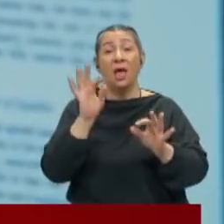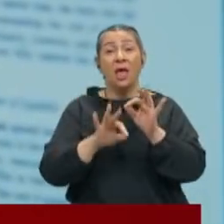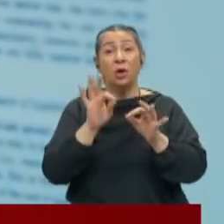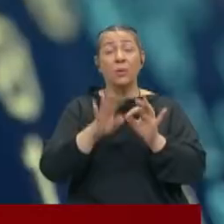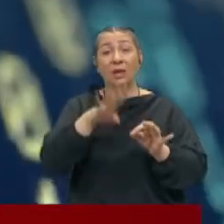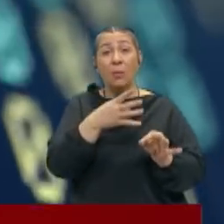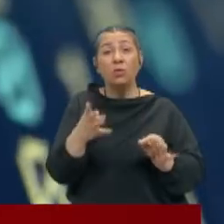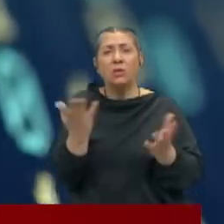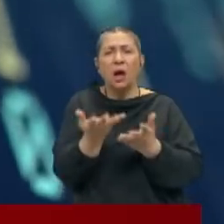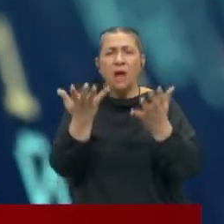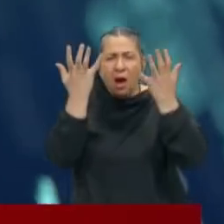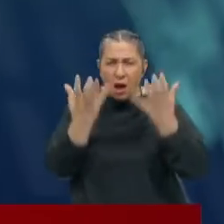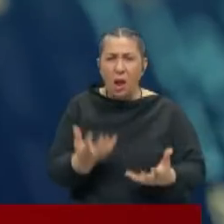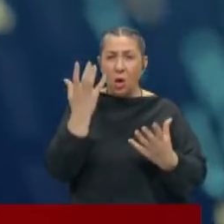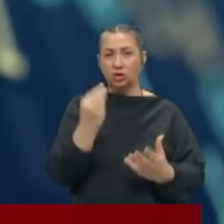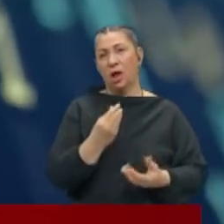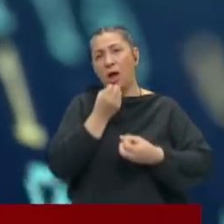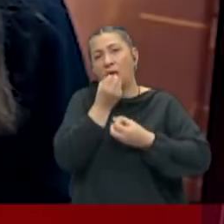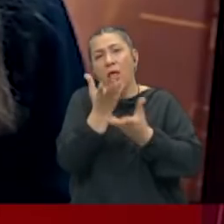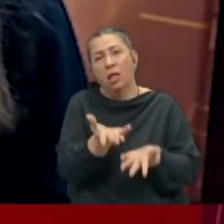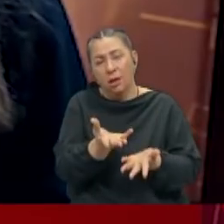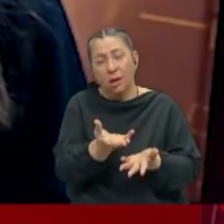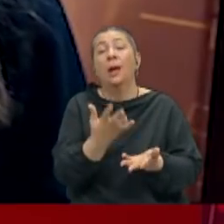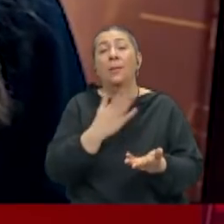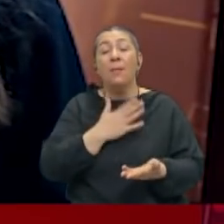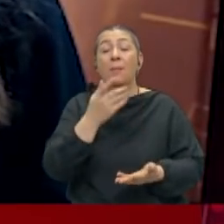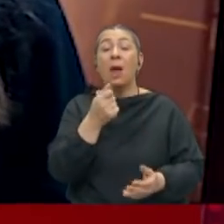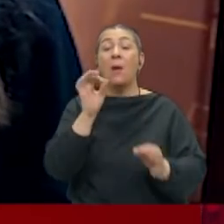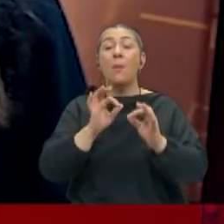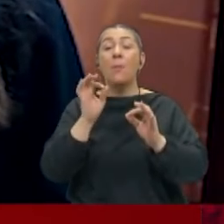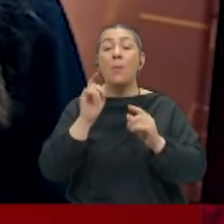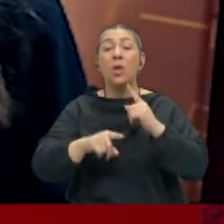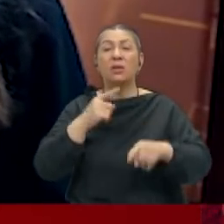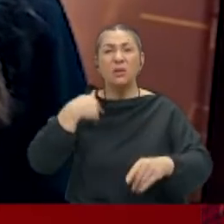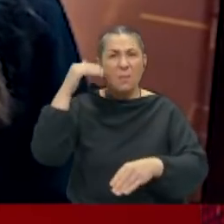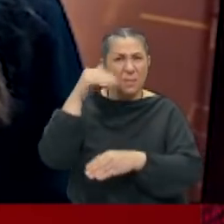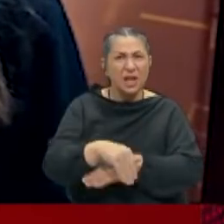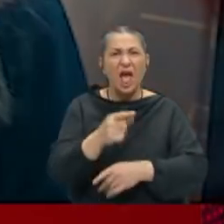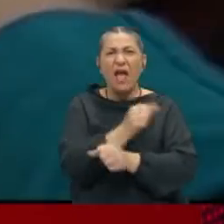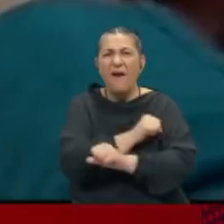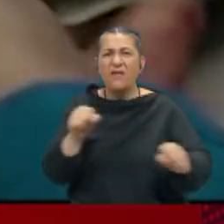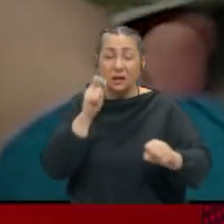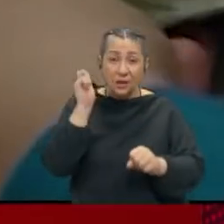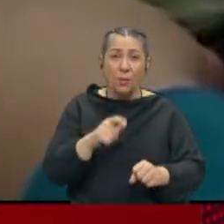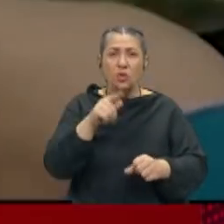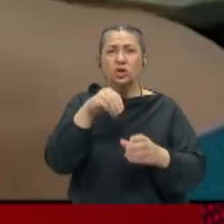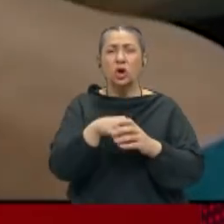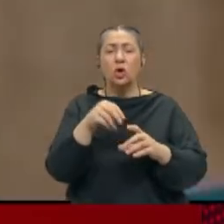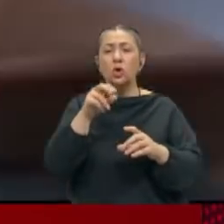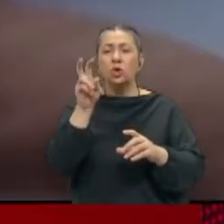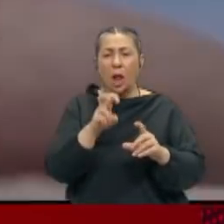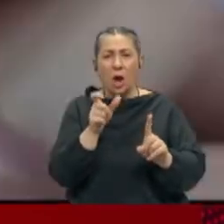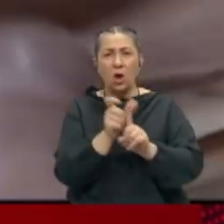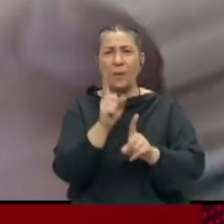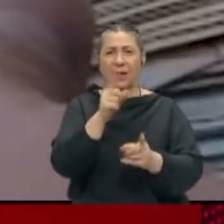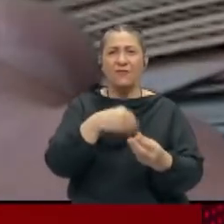ekonomik tablonun daha da ağırlaşacağının itirafı. Ben para politikasını batırdım, iflas ettirdim. Bunun için kur korumalı mevduat gibi